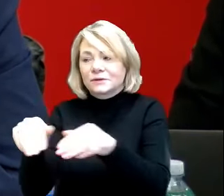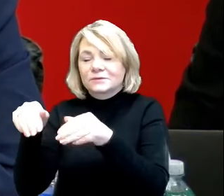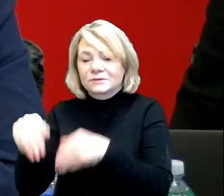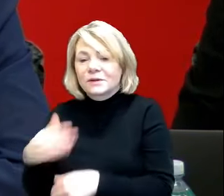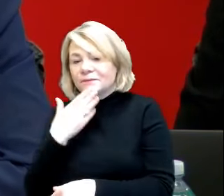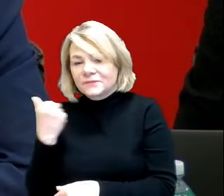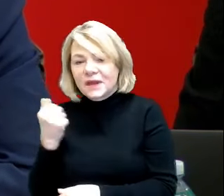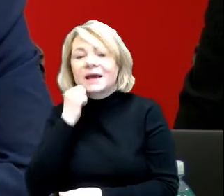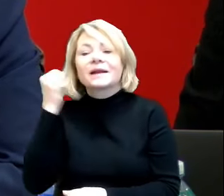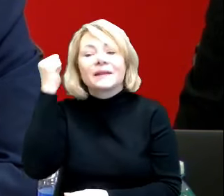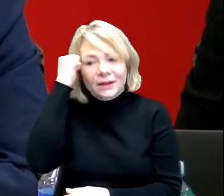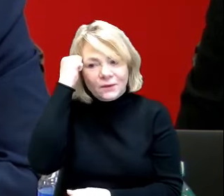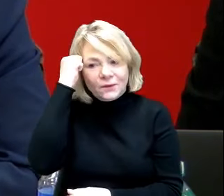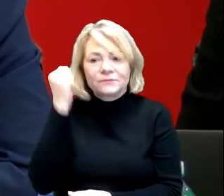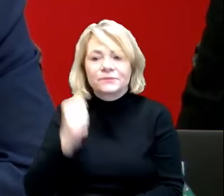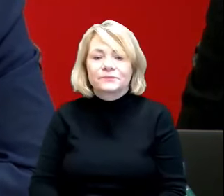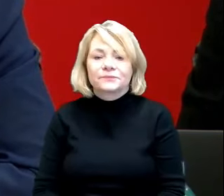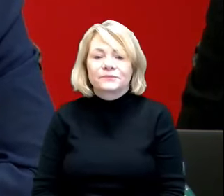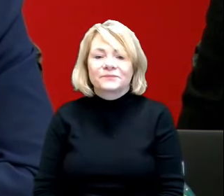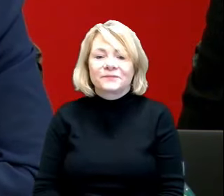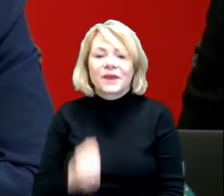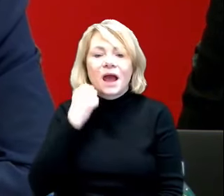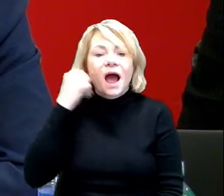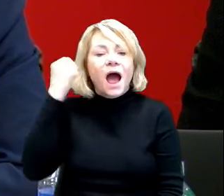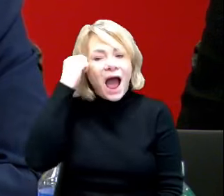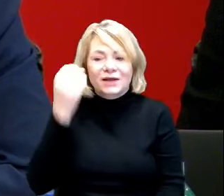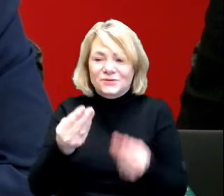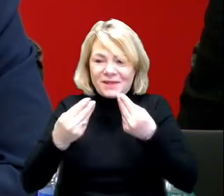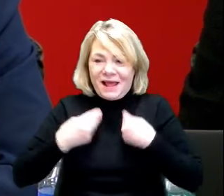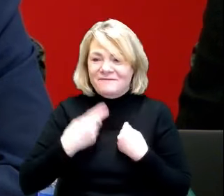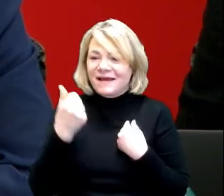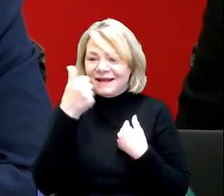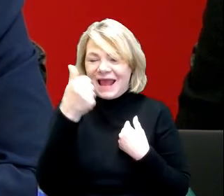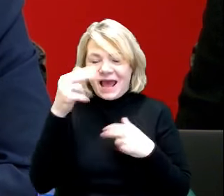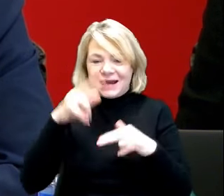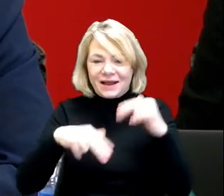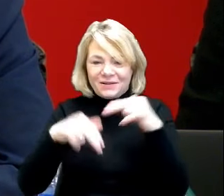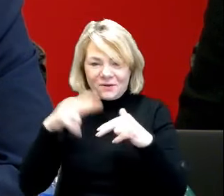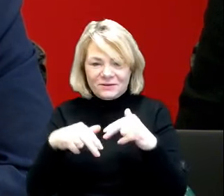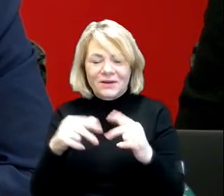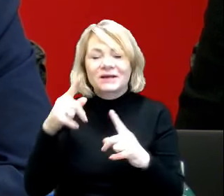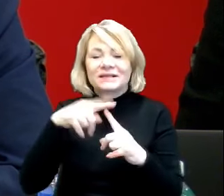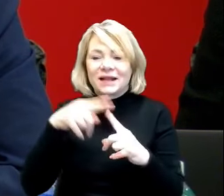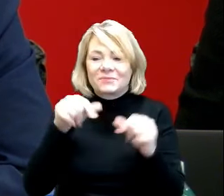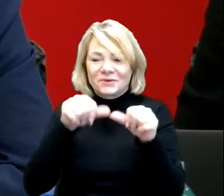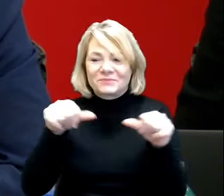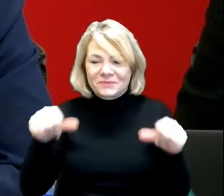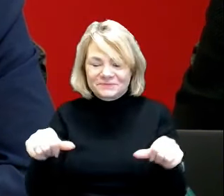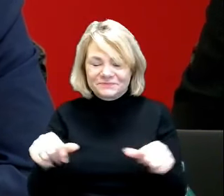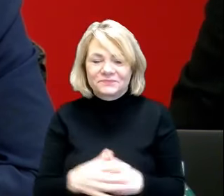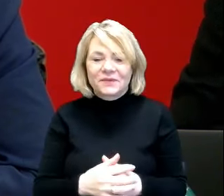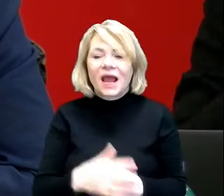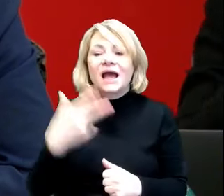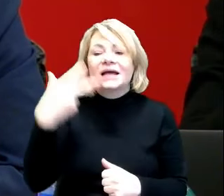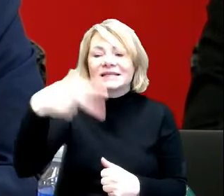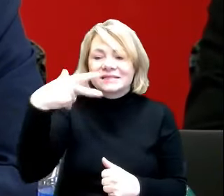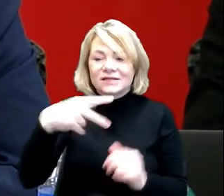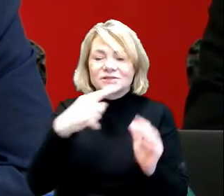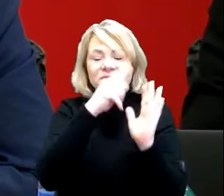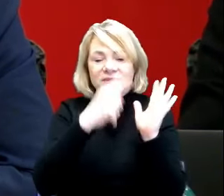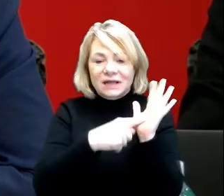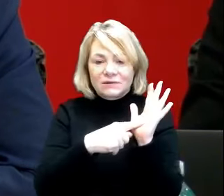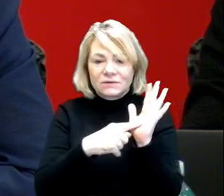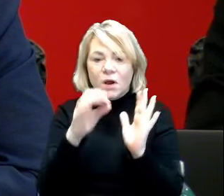dėkoju ačiū už gerą gerą nuotaiką tarybos posėdyje 30 darbotvarkės klausimas dėl